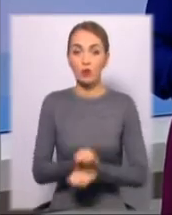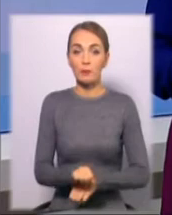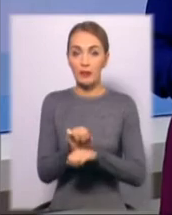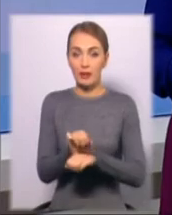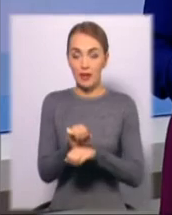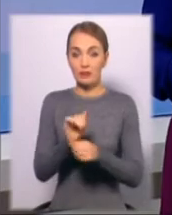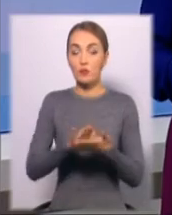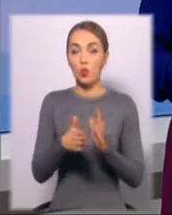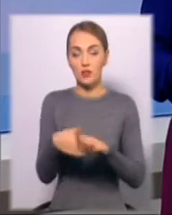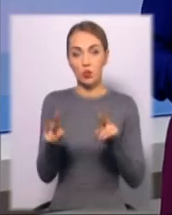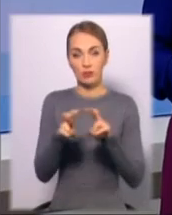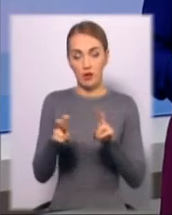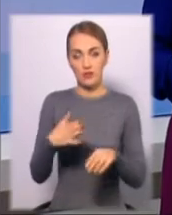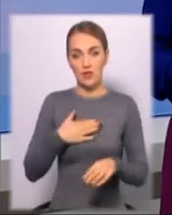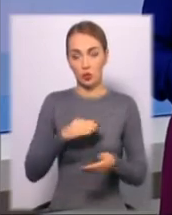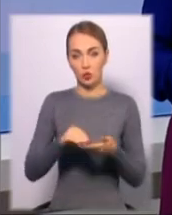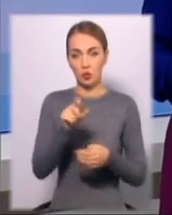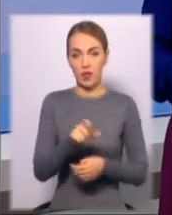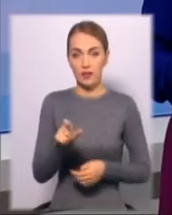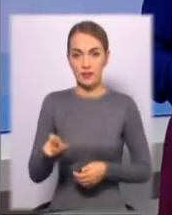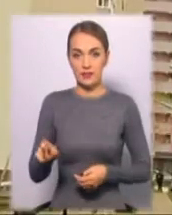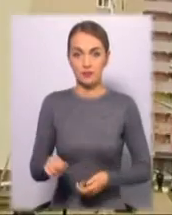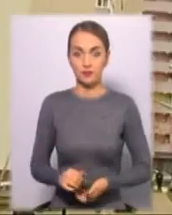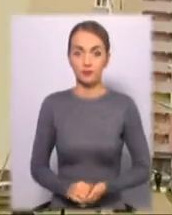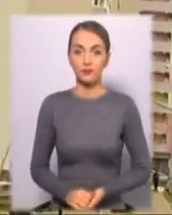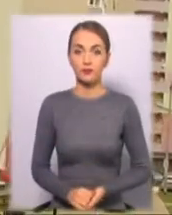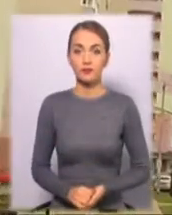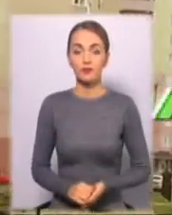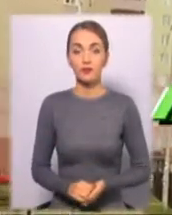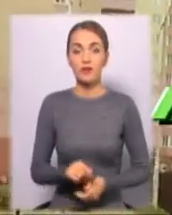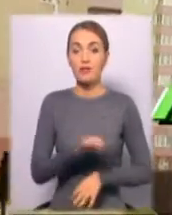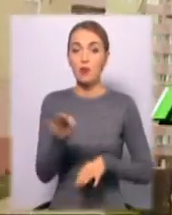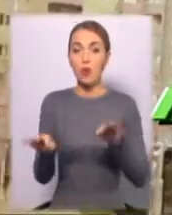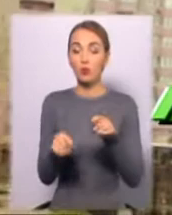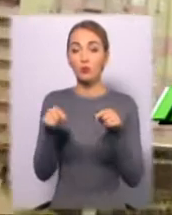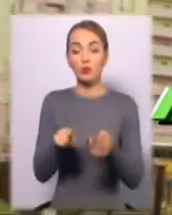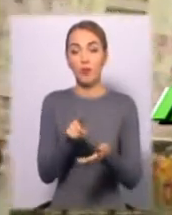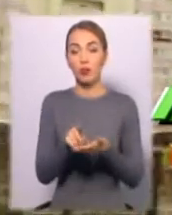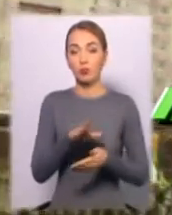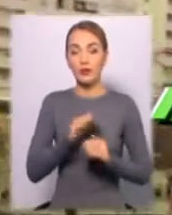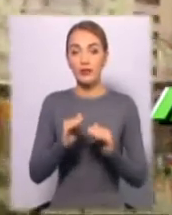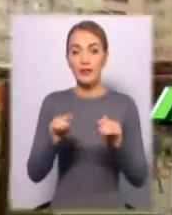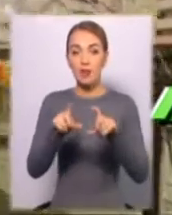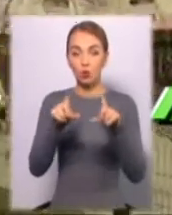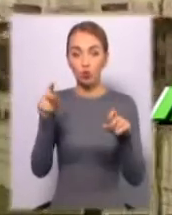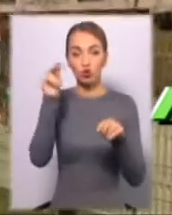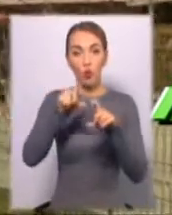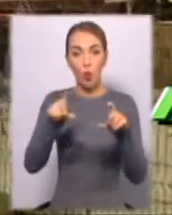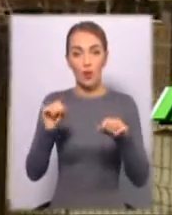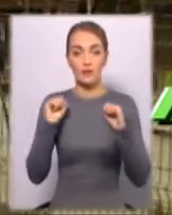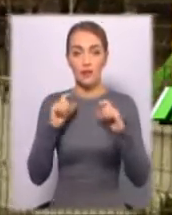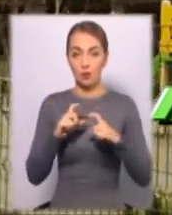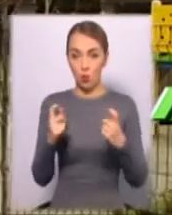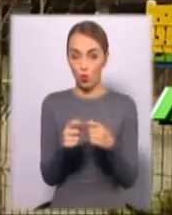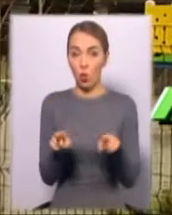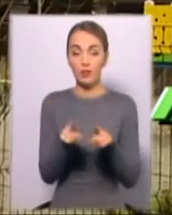У ситуації розбирались наші журналісти. За проєктом тут мали бути дитсадок, школа і стадіон.